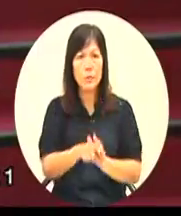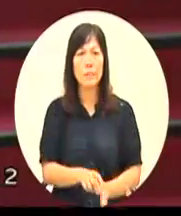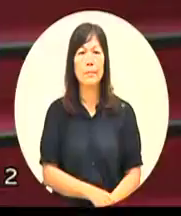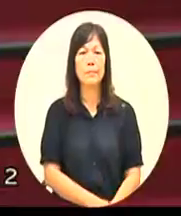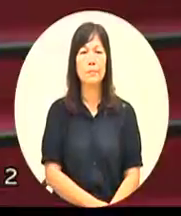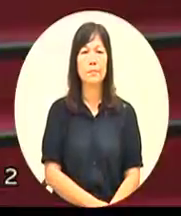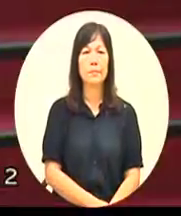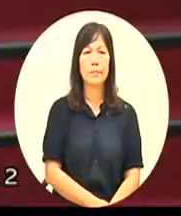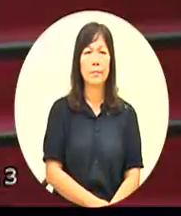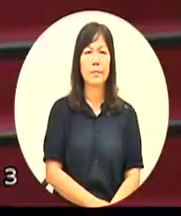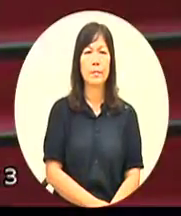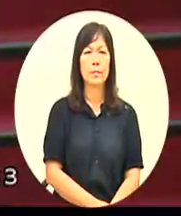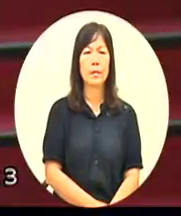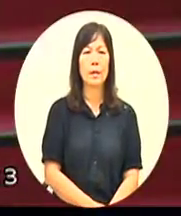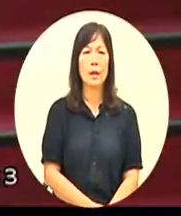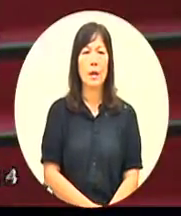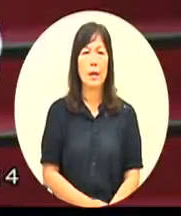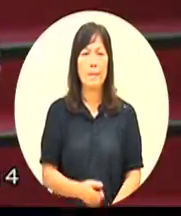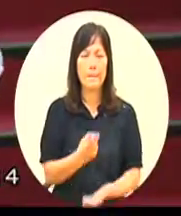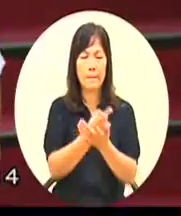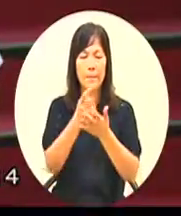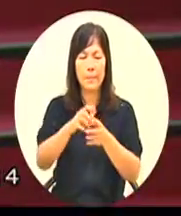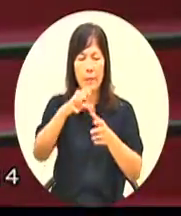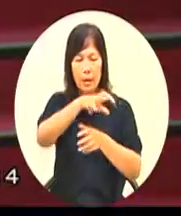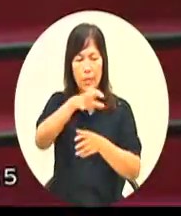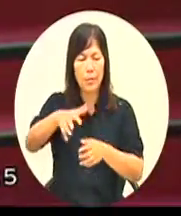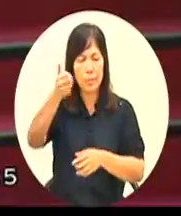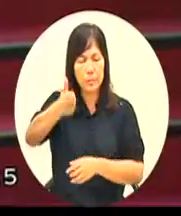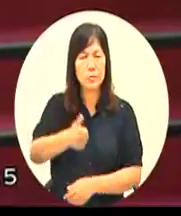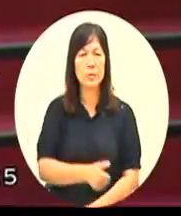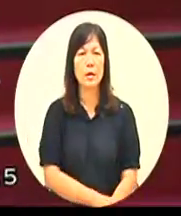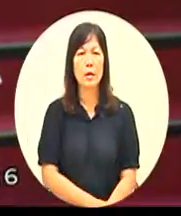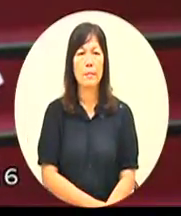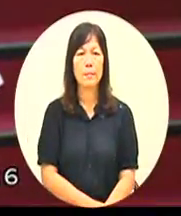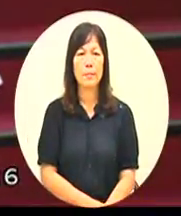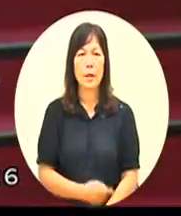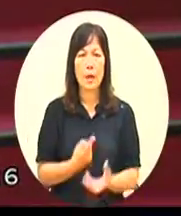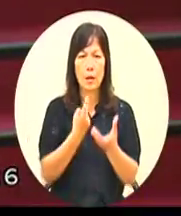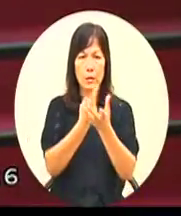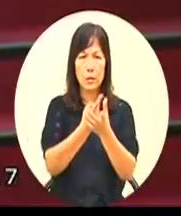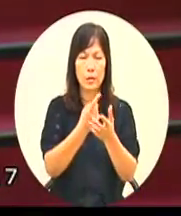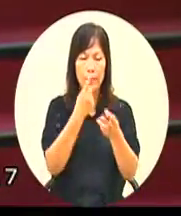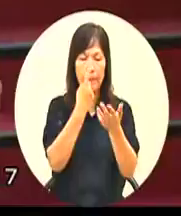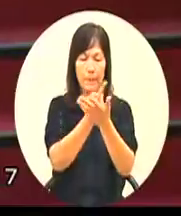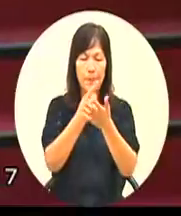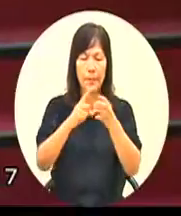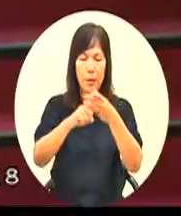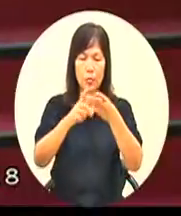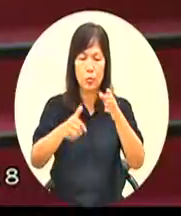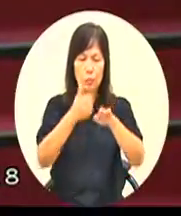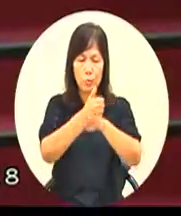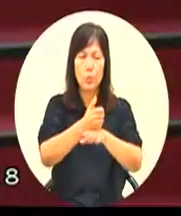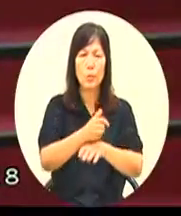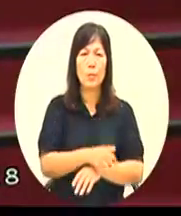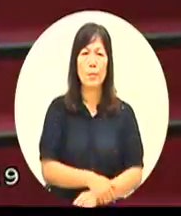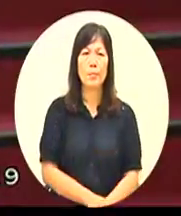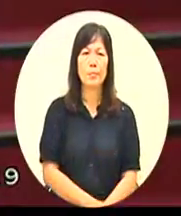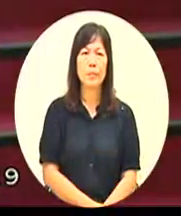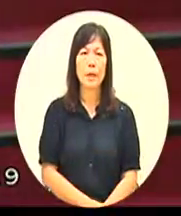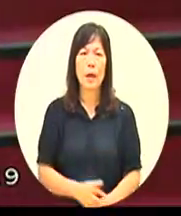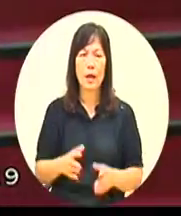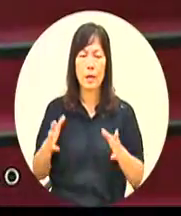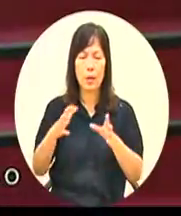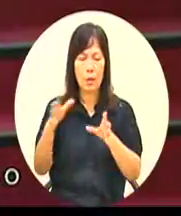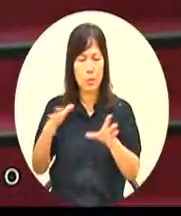席，各位局长，各位议会的所有的主管单位。议会同